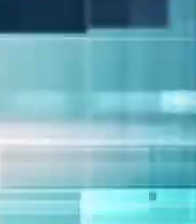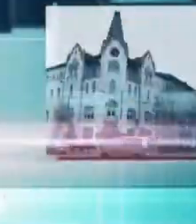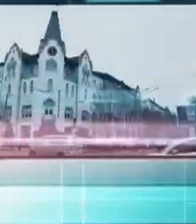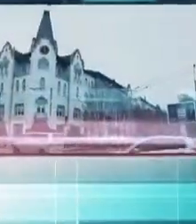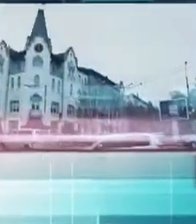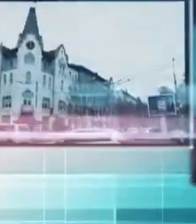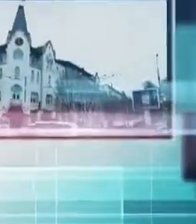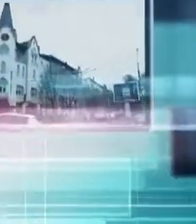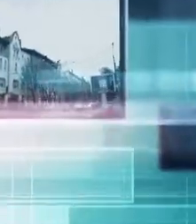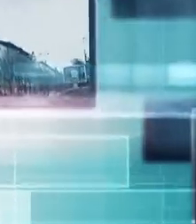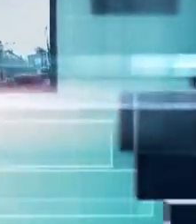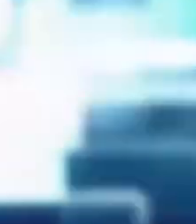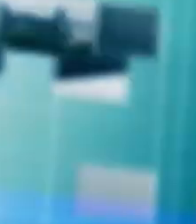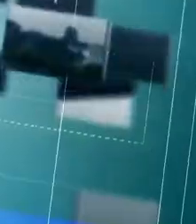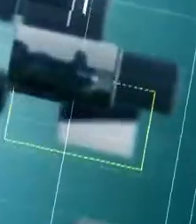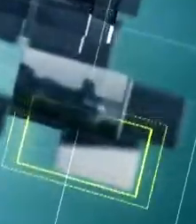Музика